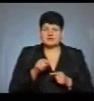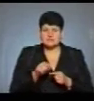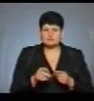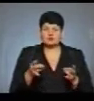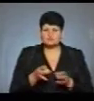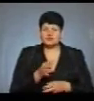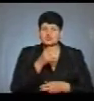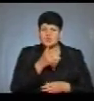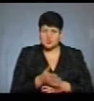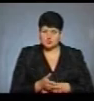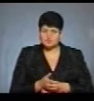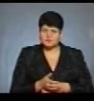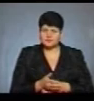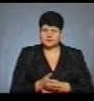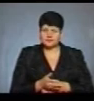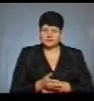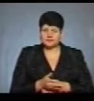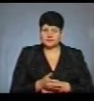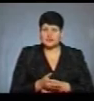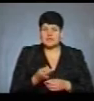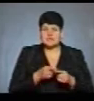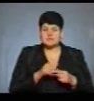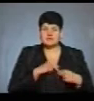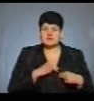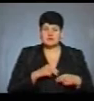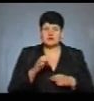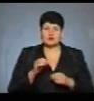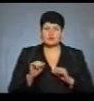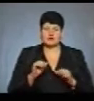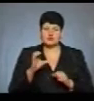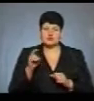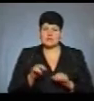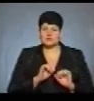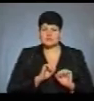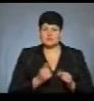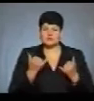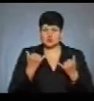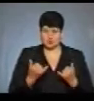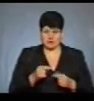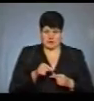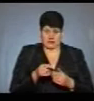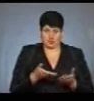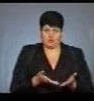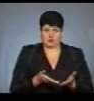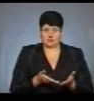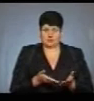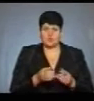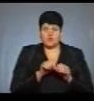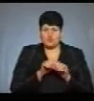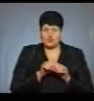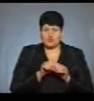часу. На жаль, от і працівники управління соціального захисту і сьогодні, от тільки що